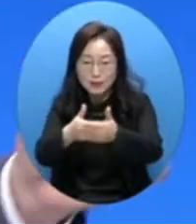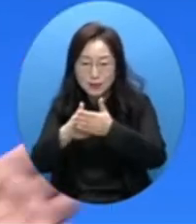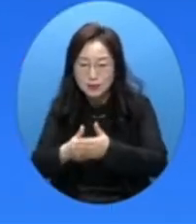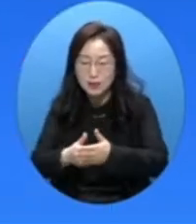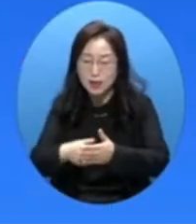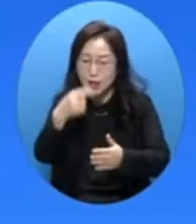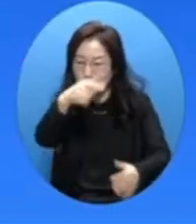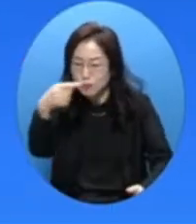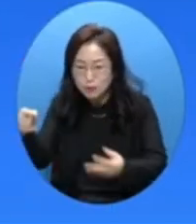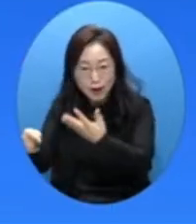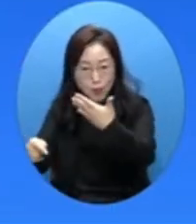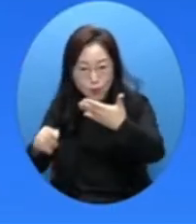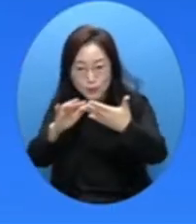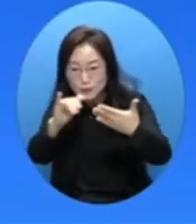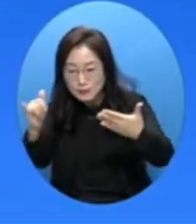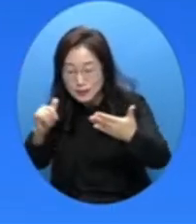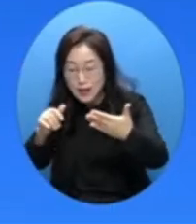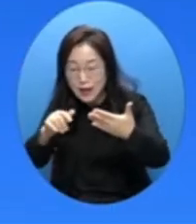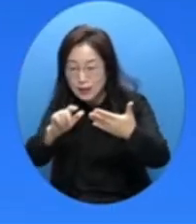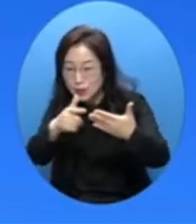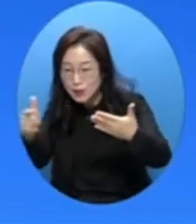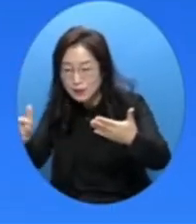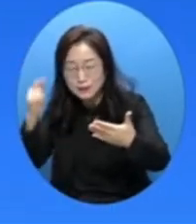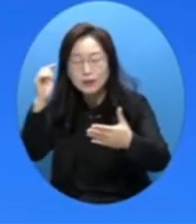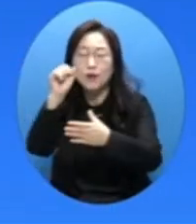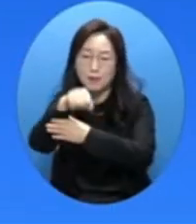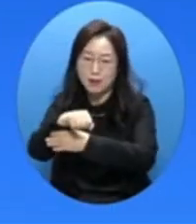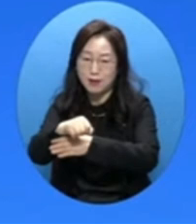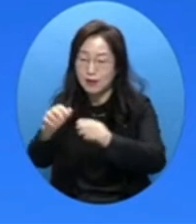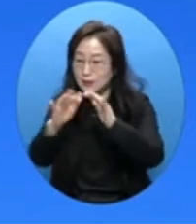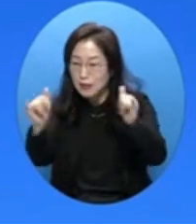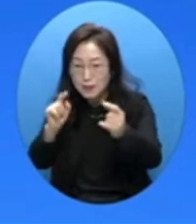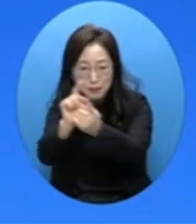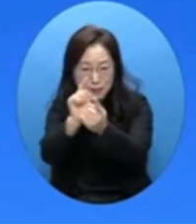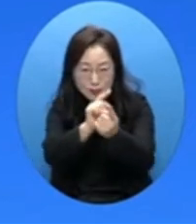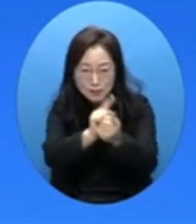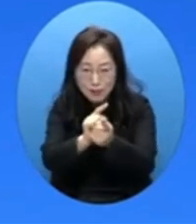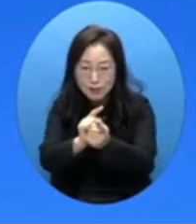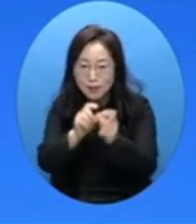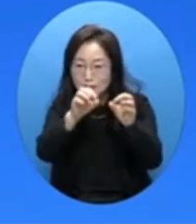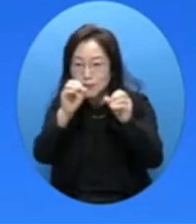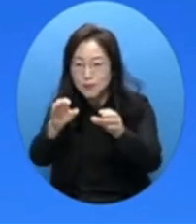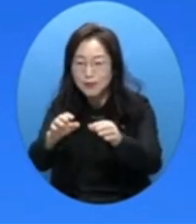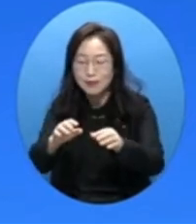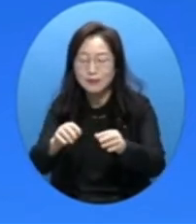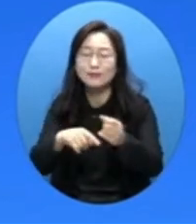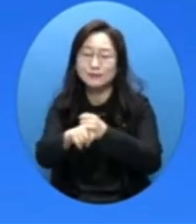주렁주렁 맺혀서 우리가 만나는 모든 사람들에게 예수의 사랑을 전할 때 그것이 성령 충만인 것입니다.